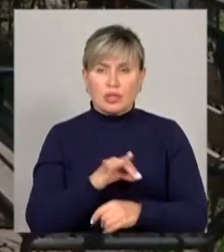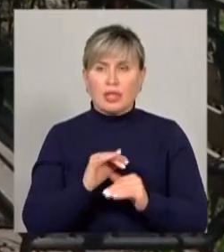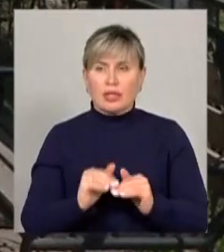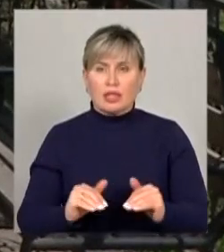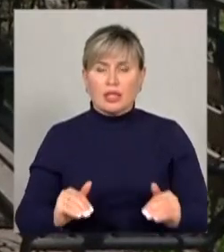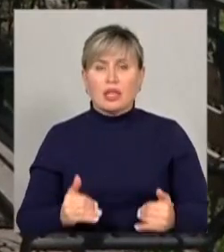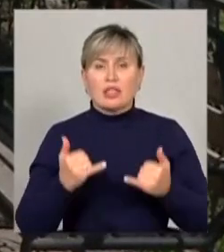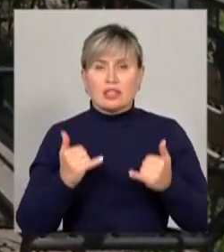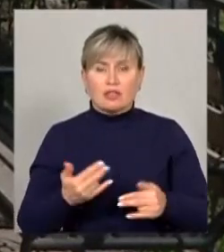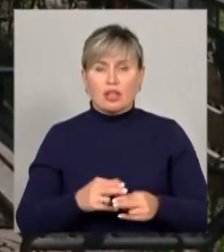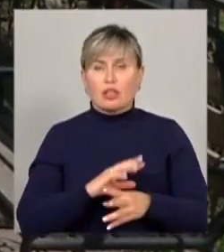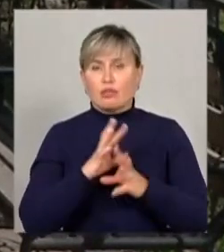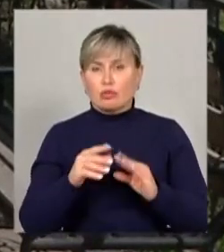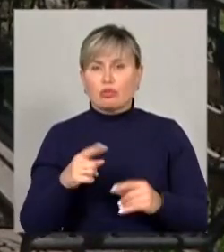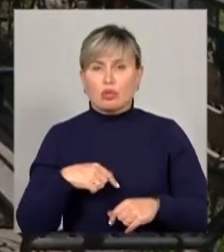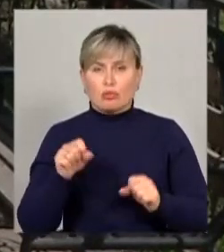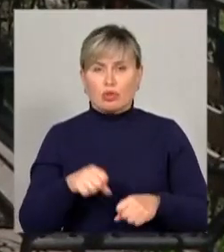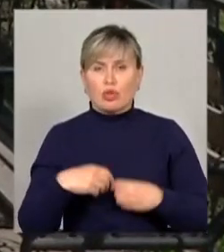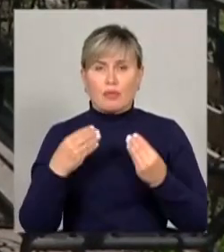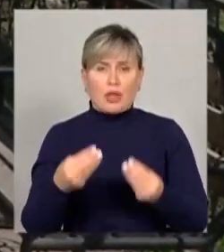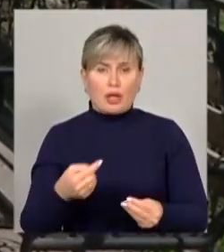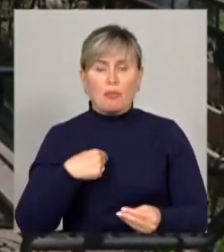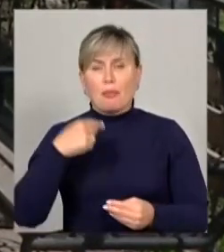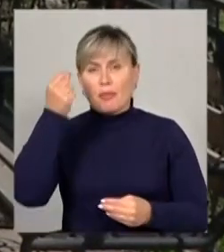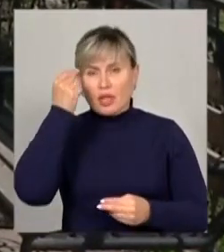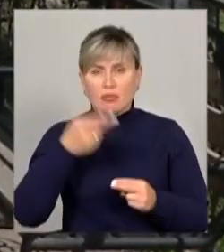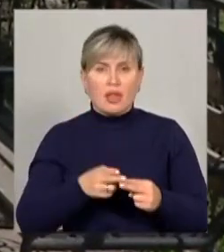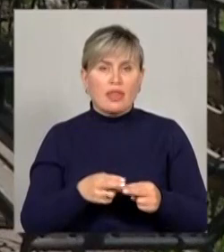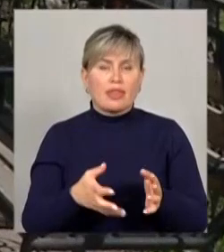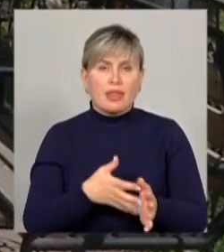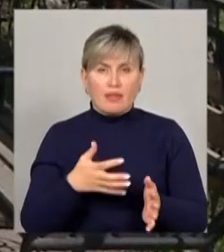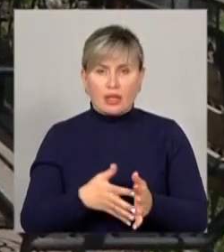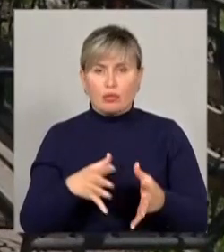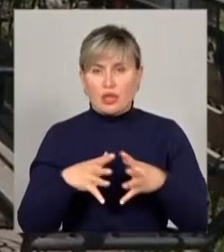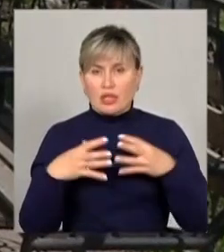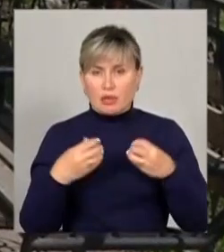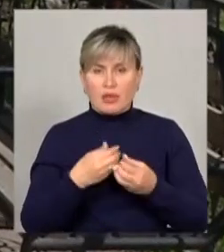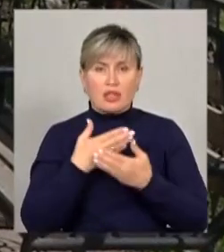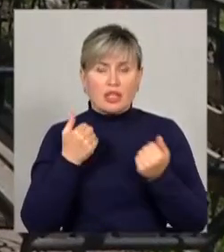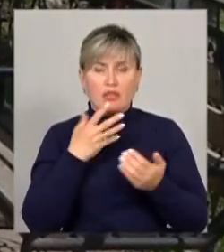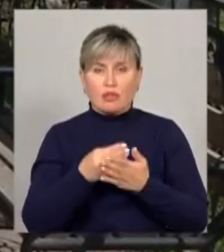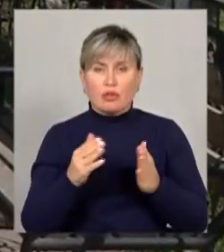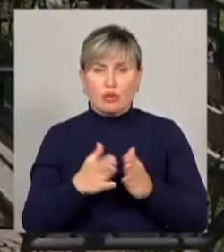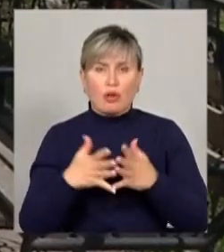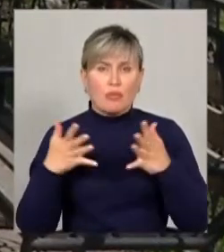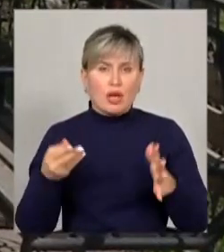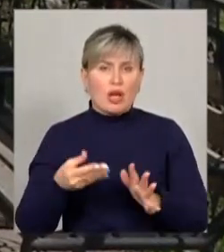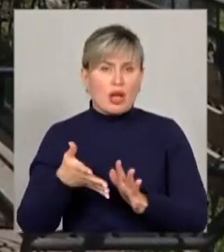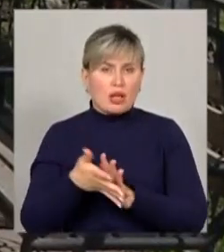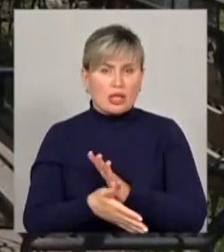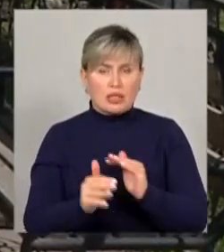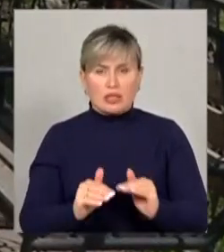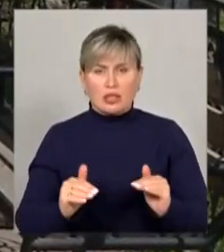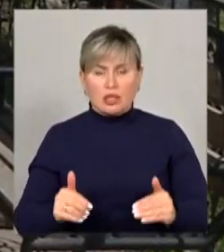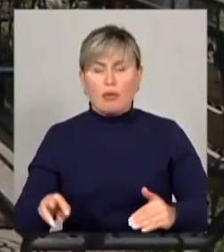На сегодня это все, что мы можем дать. Мы понимаем, этого недостаточно. У семьи нет своего дома, большие расходы на детей.